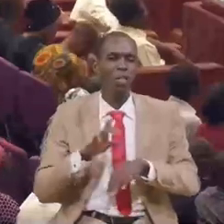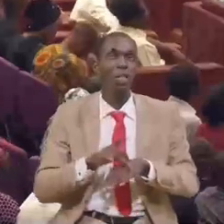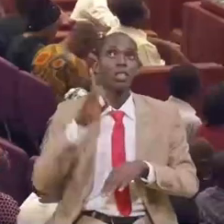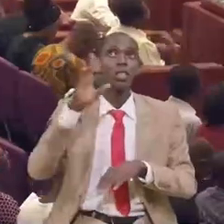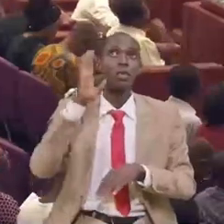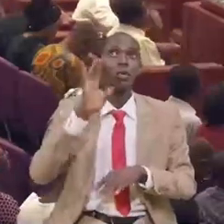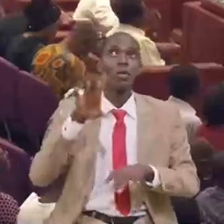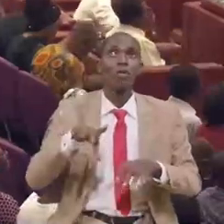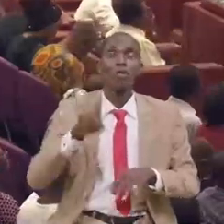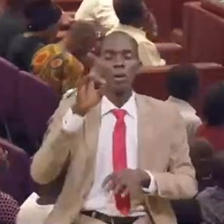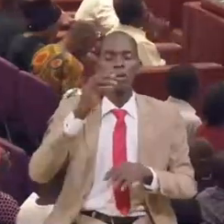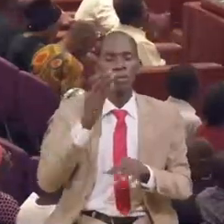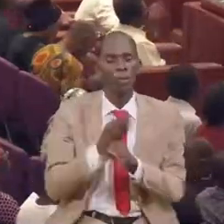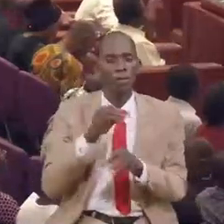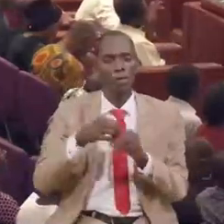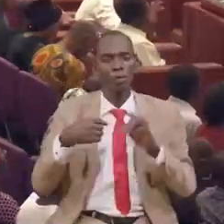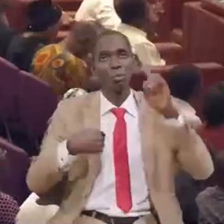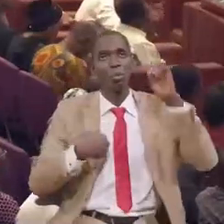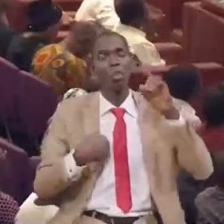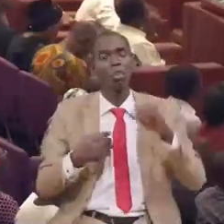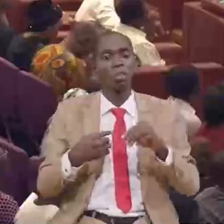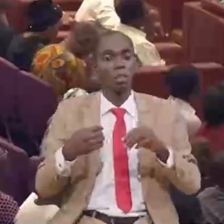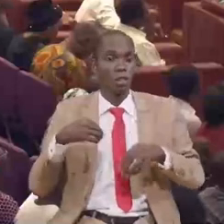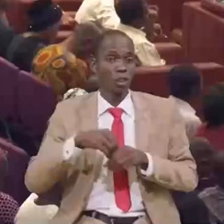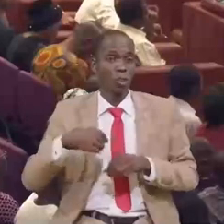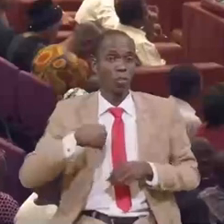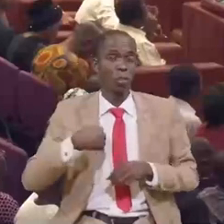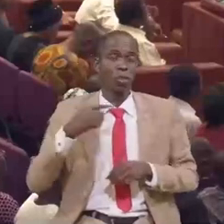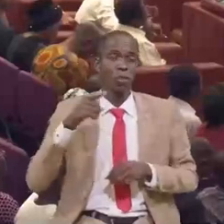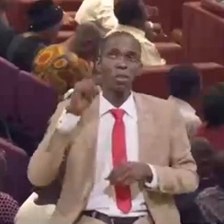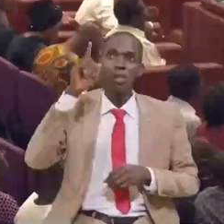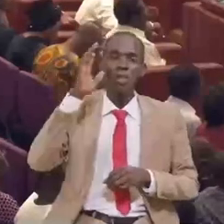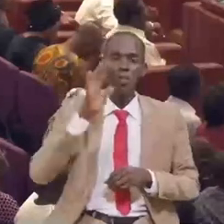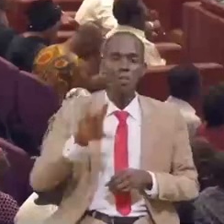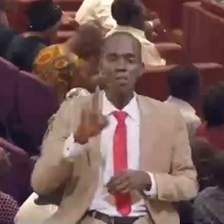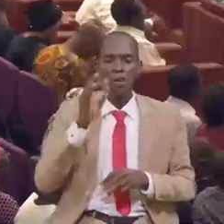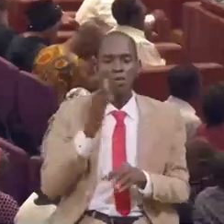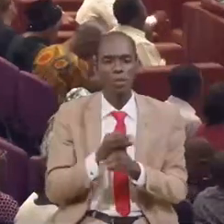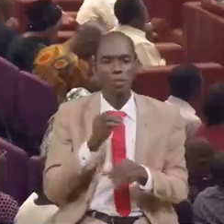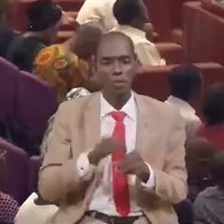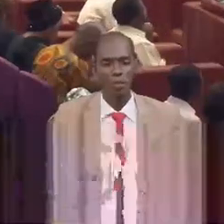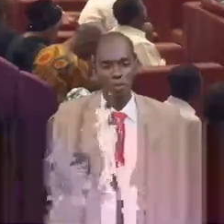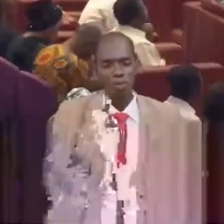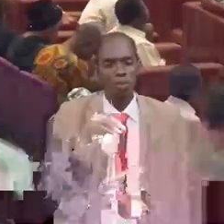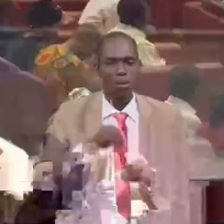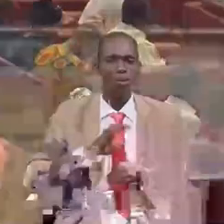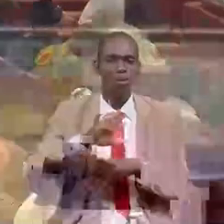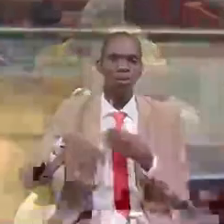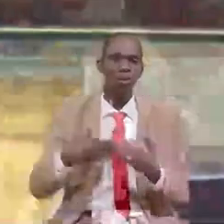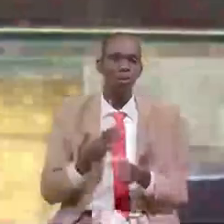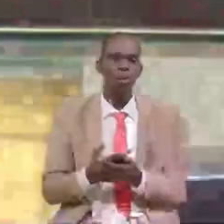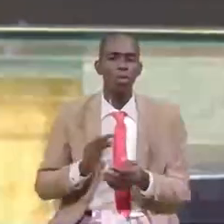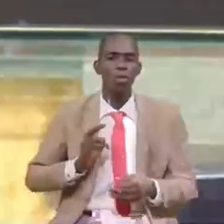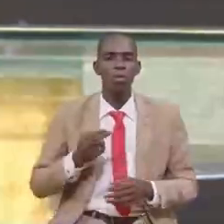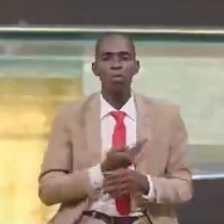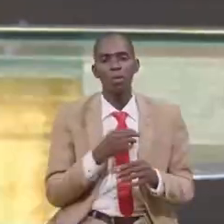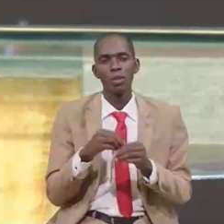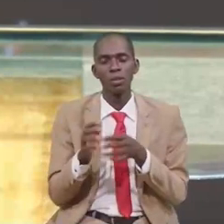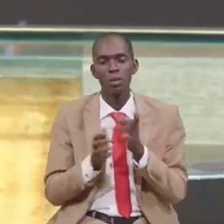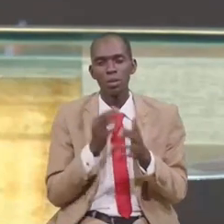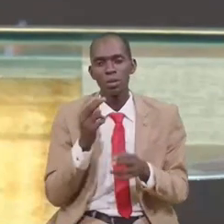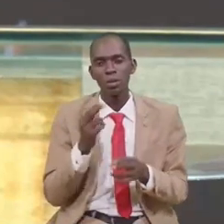trouvera la foi en toi. Il trouvera la foi en nous tous au nom de Jésus-Christ. Philippiens